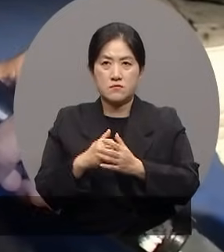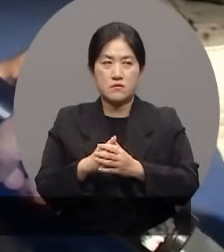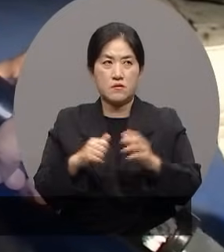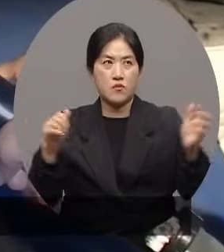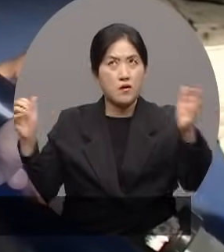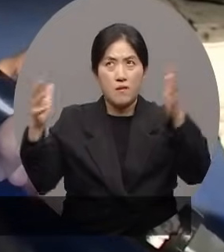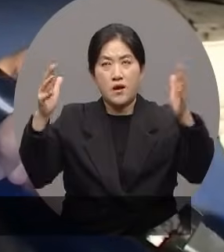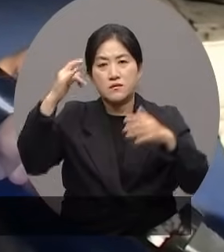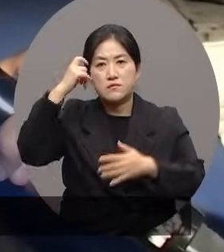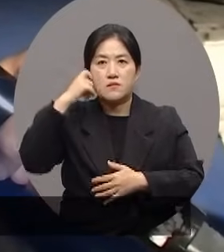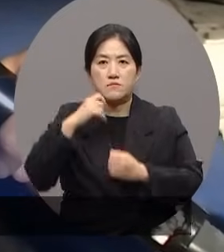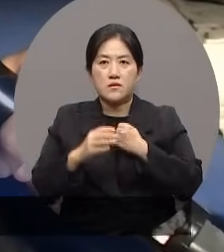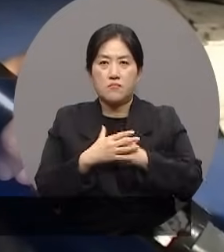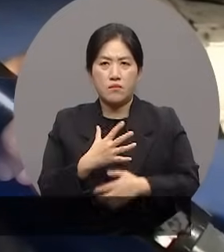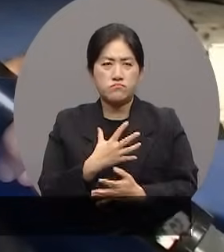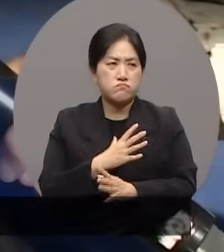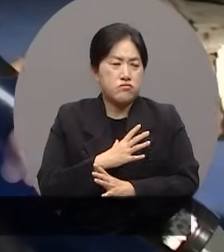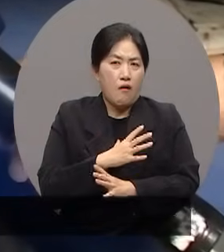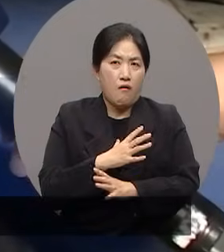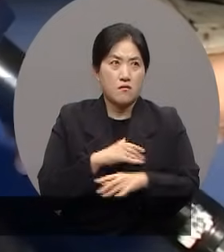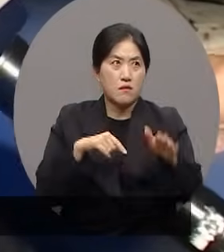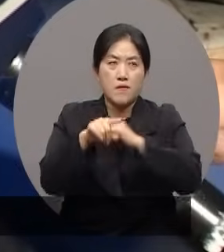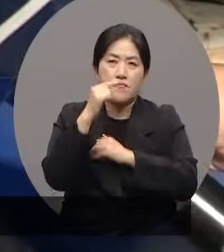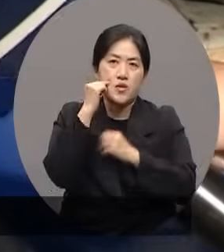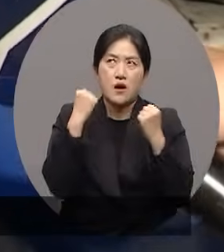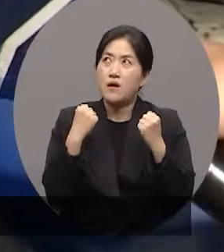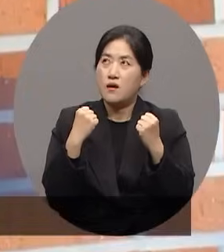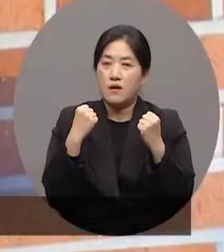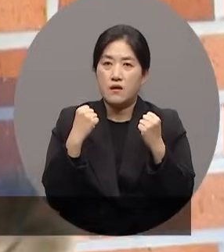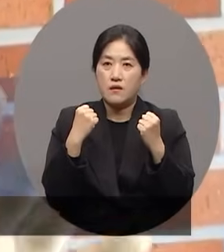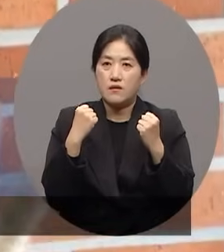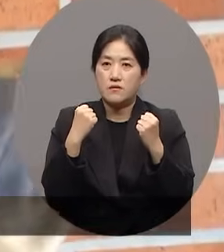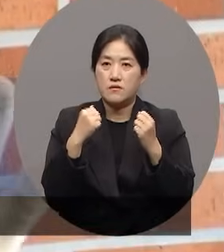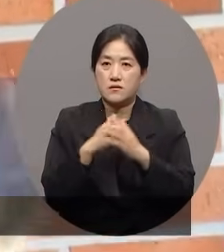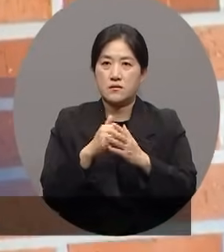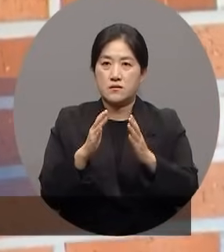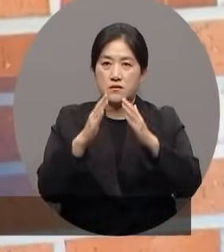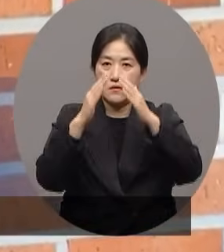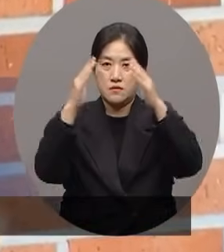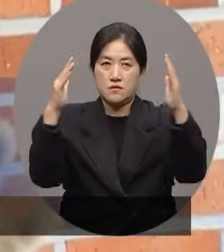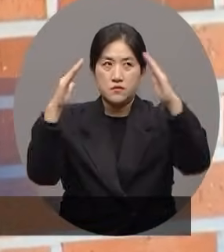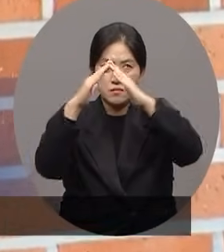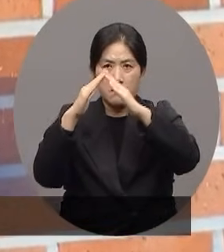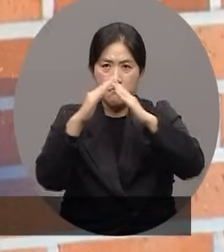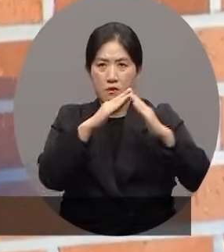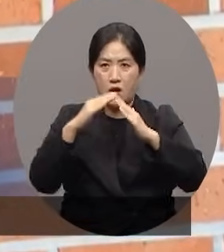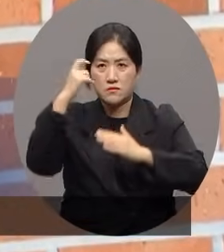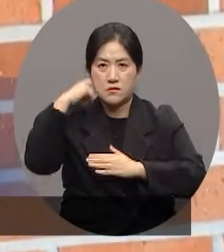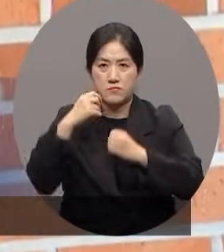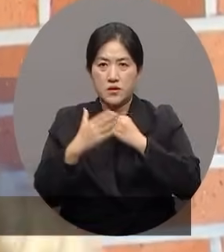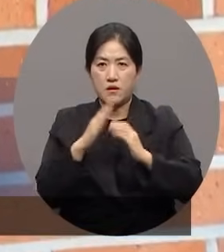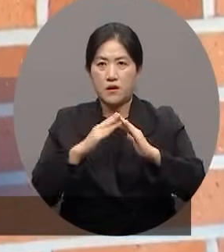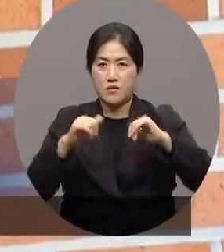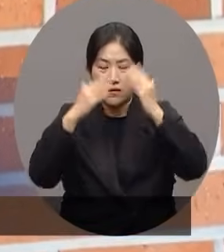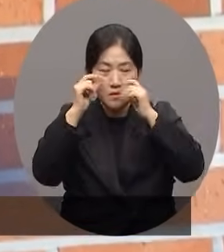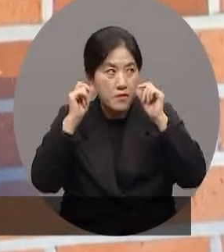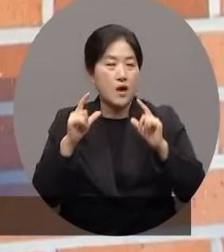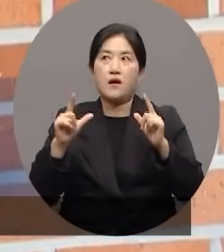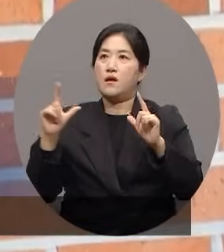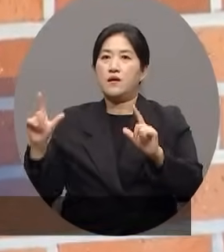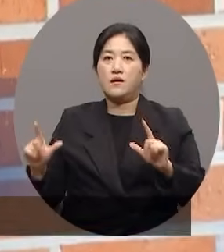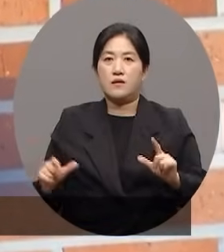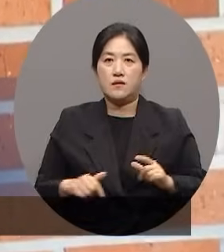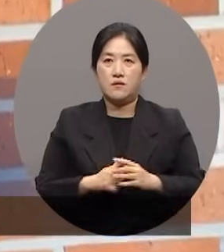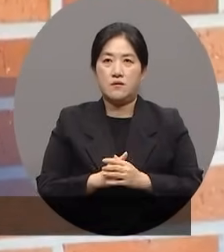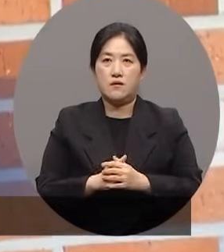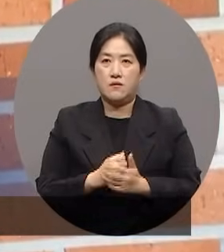같이 뭐가. 그런데 무서워서 밖에 나오지도 못하고. 집이 흔들리는 느낌에 놀래가지고 우리 가족이 다 전체 다